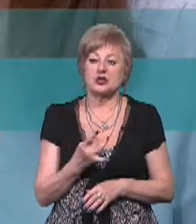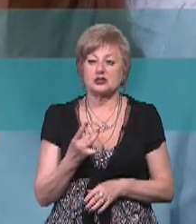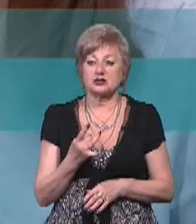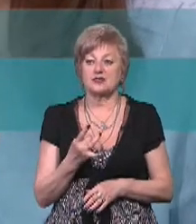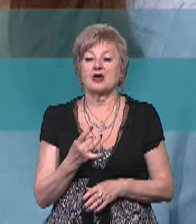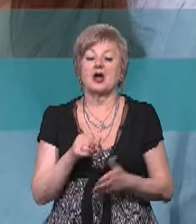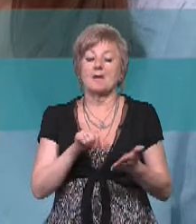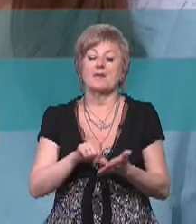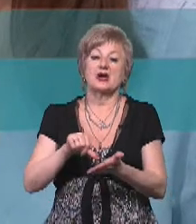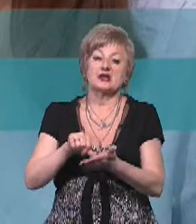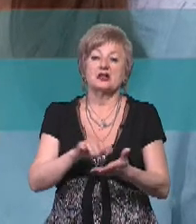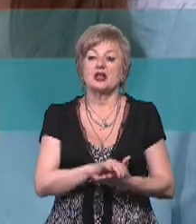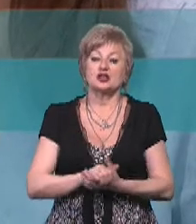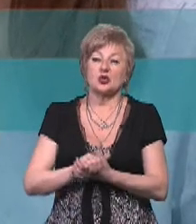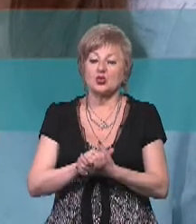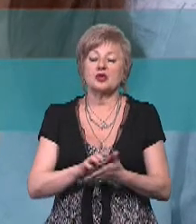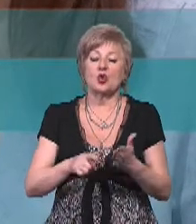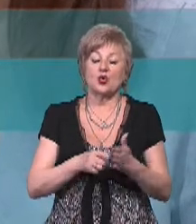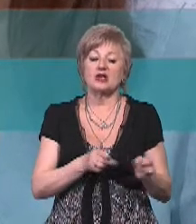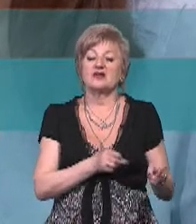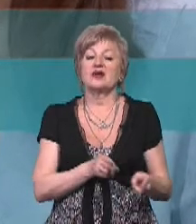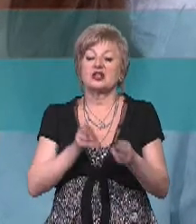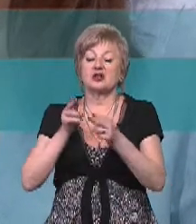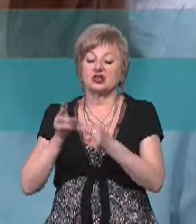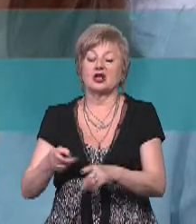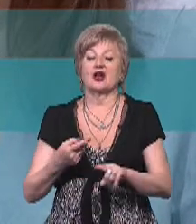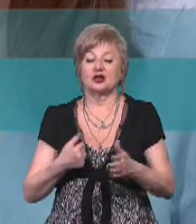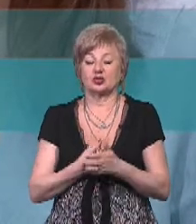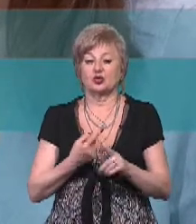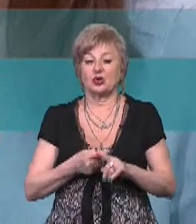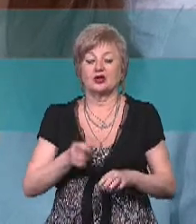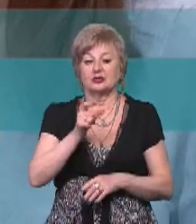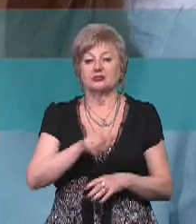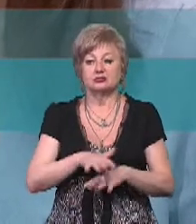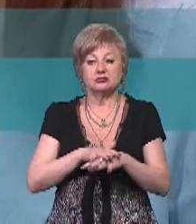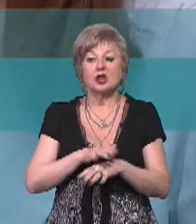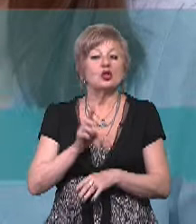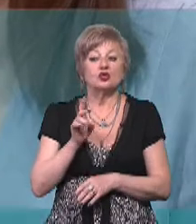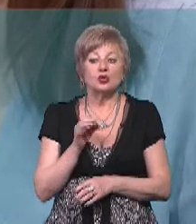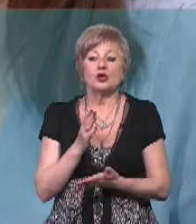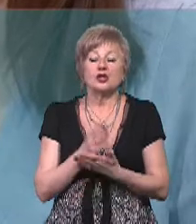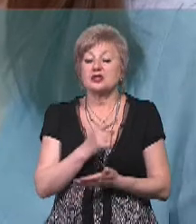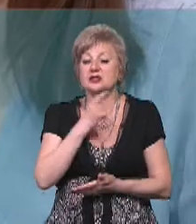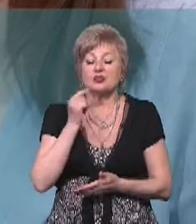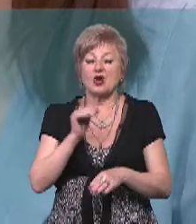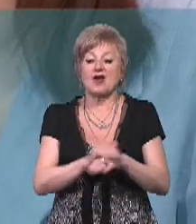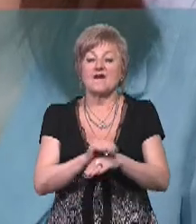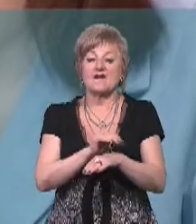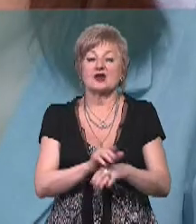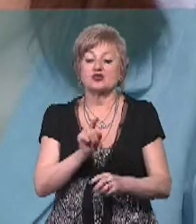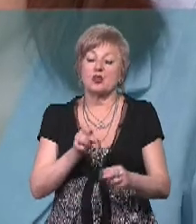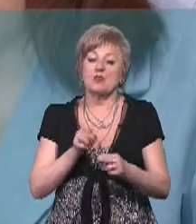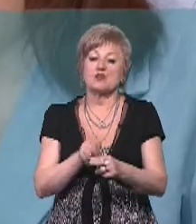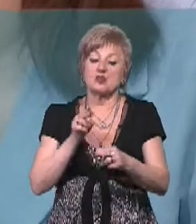багаторазово представники Асоціації міст України виїжджали до цих громад, спілкувалися, але є ряд факторів, які